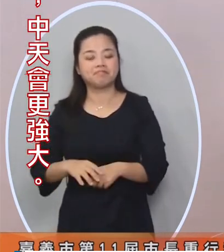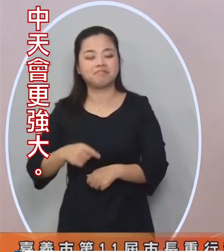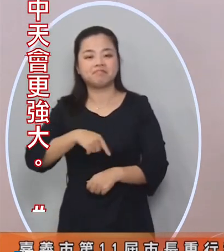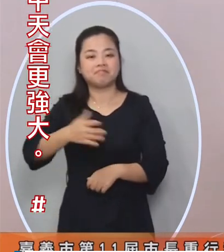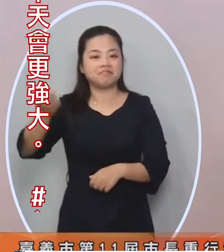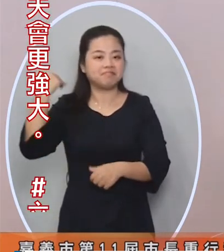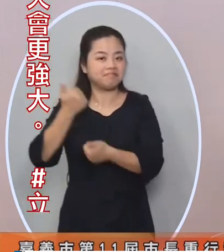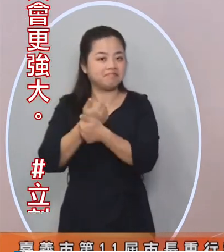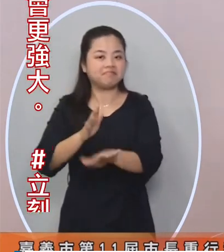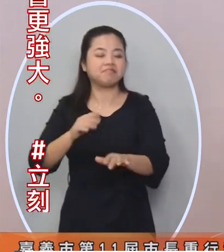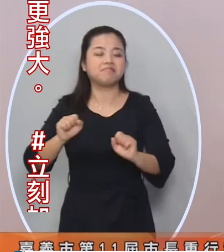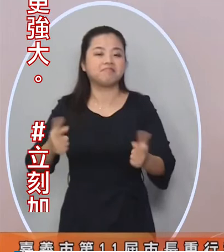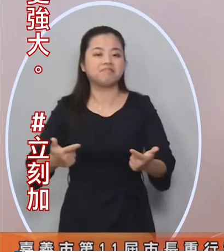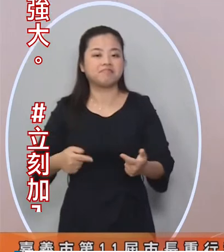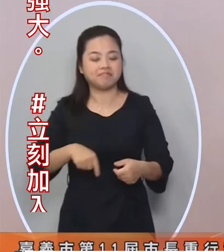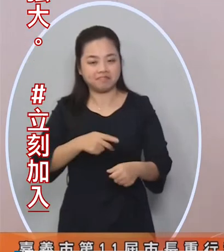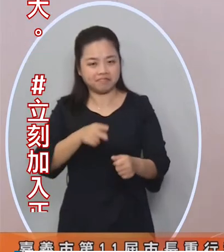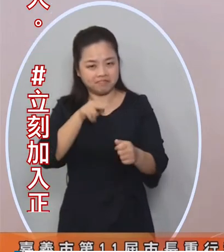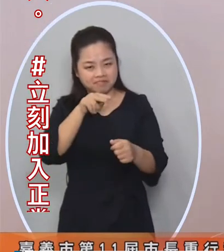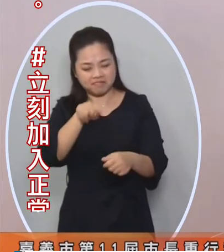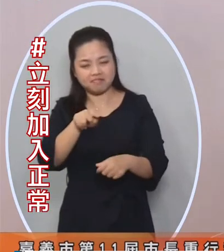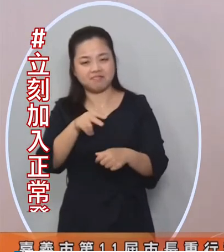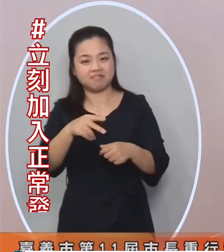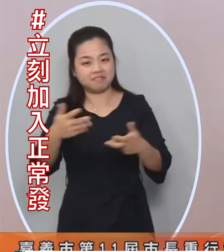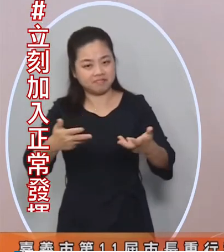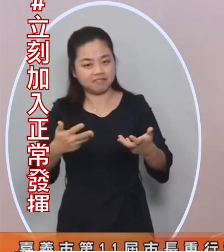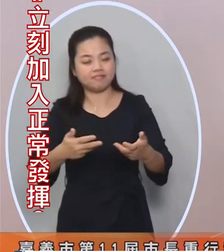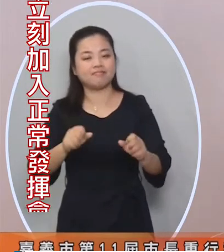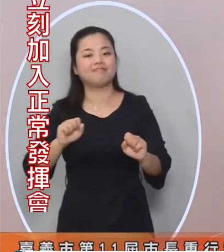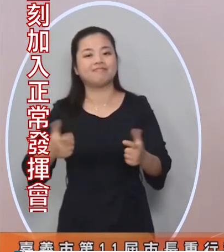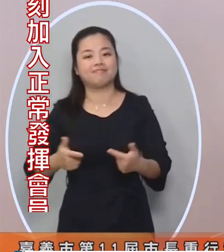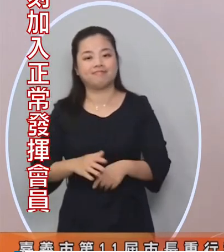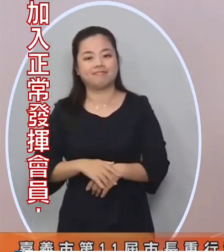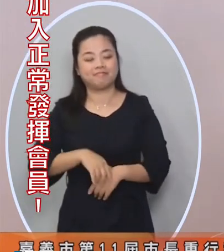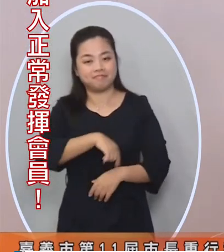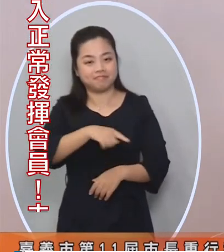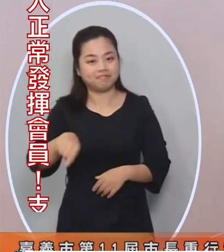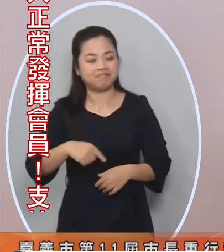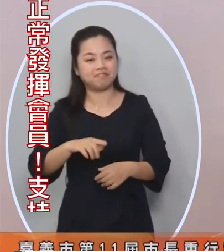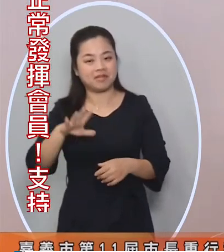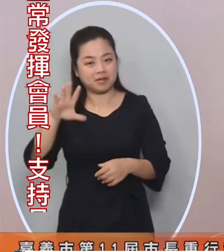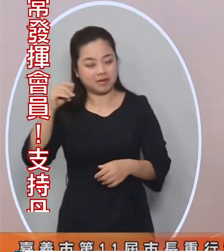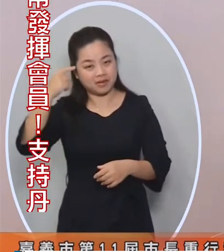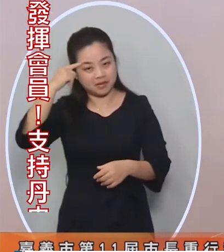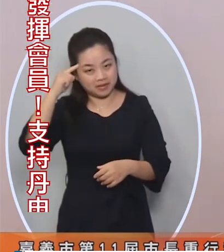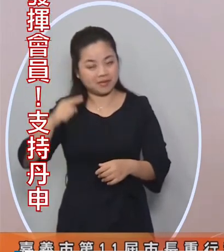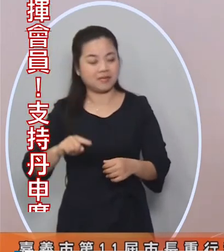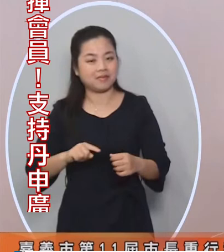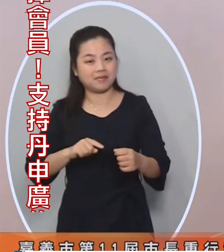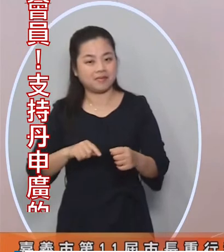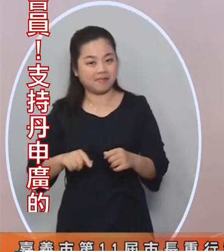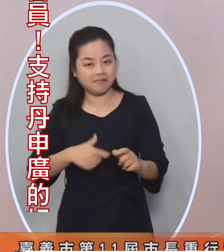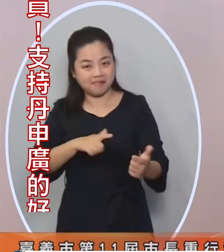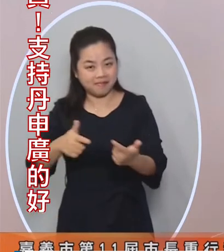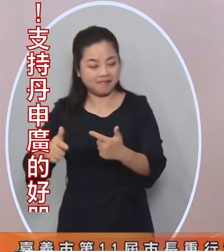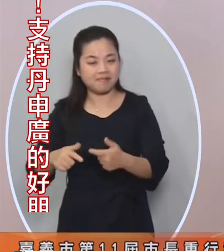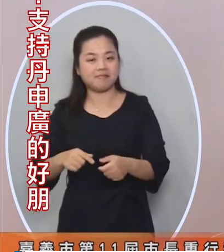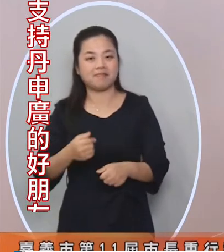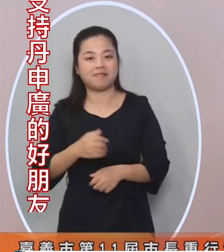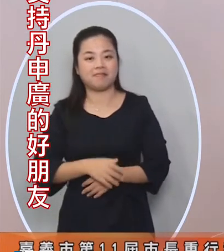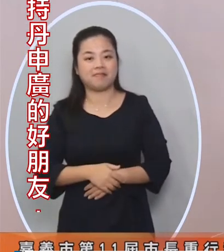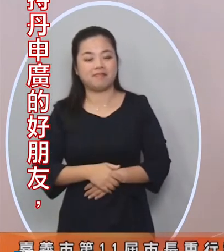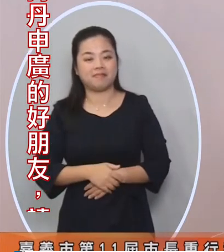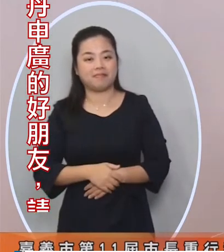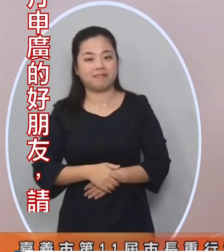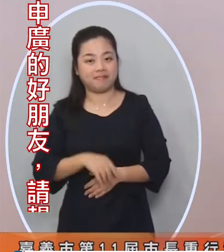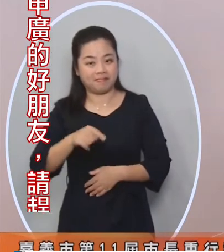同，阮看问题的角度嘛无同。啊，因为安尼，咱会产生无共款解决嘉义问题的方法。